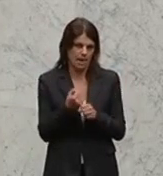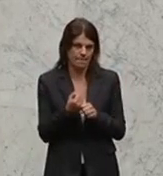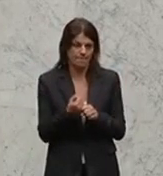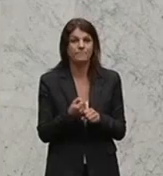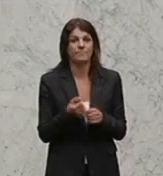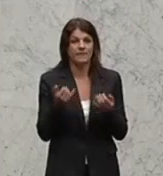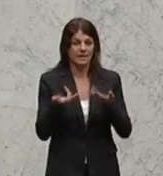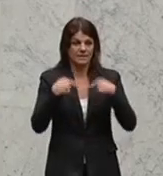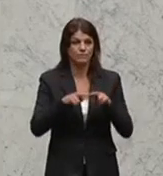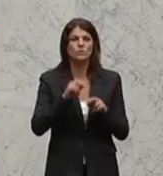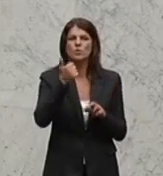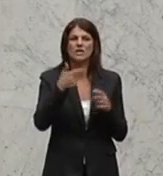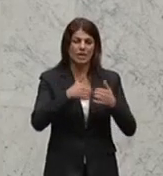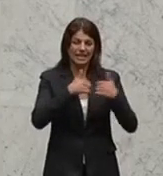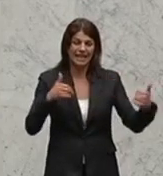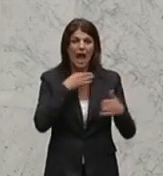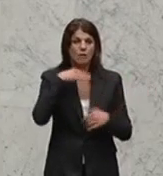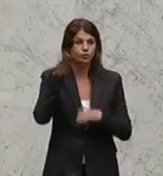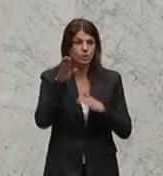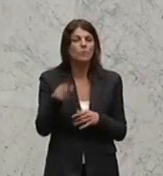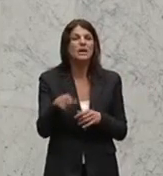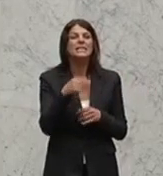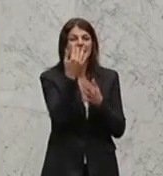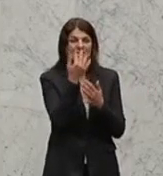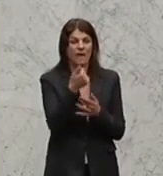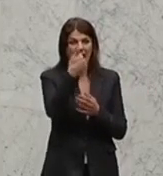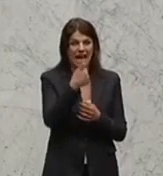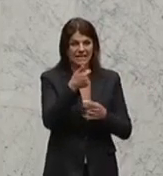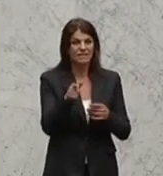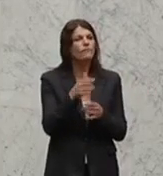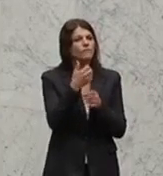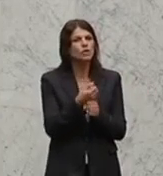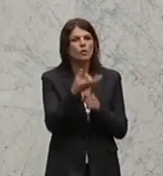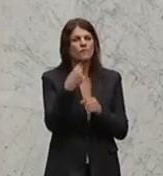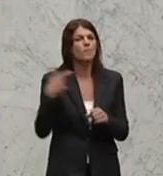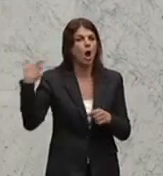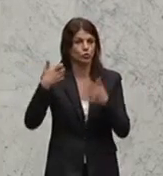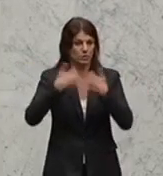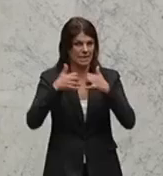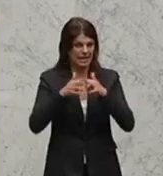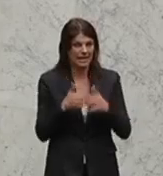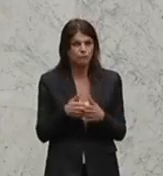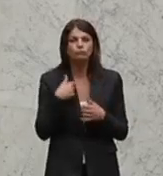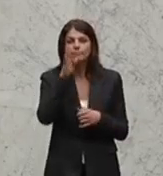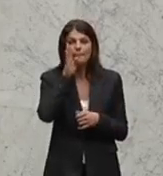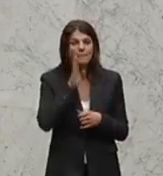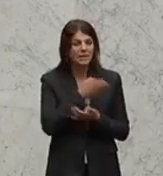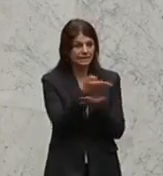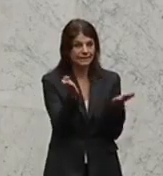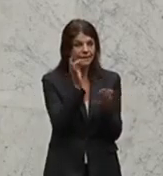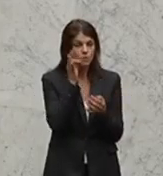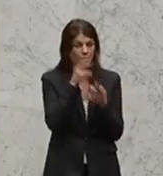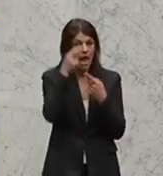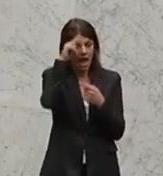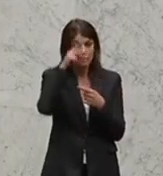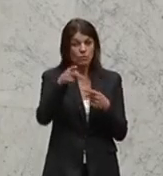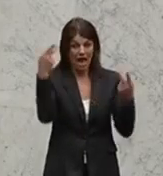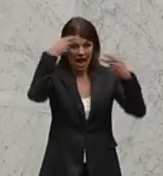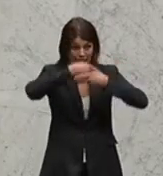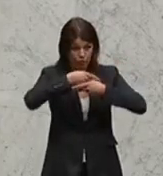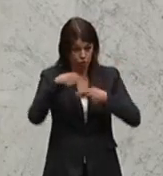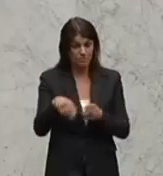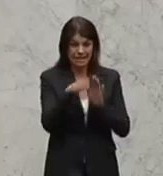Wir kommen zunächst zur getrennten Abstimmung über Ziffer 1 in der Fassung des Ausschussberichtes und ich bitte jene Damen und Herren, die diesem